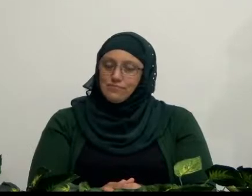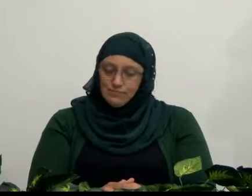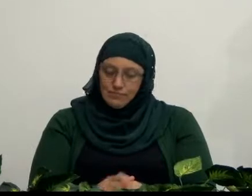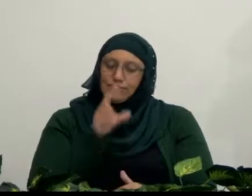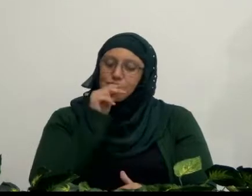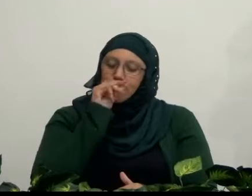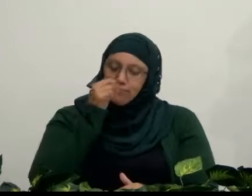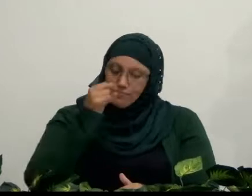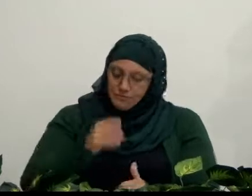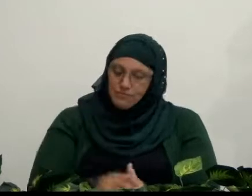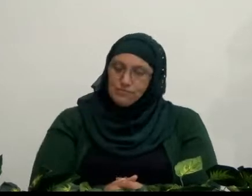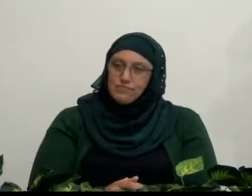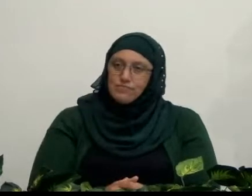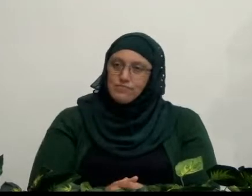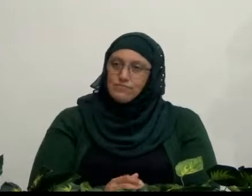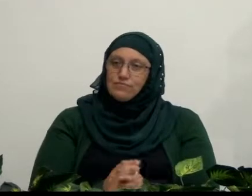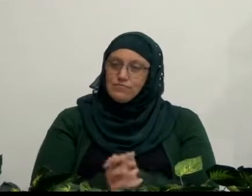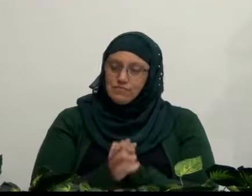وَمَلَائِكَتَهُ